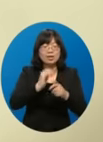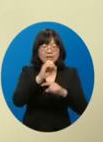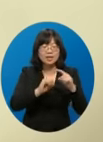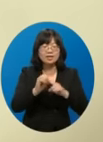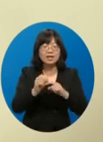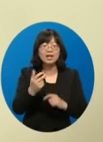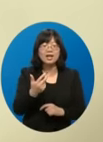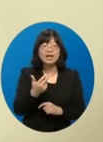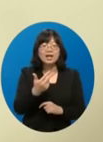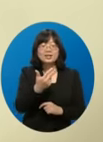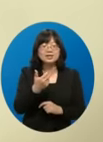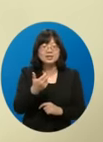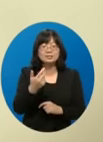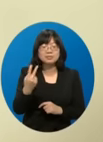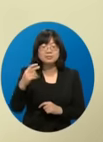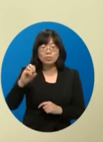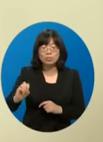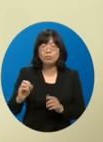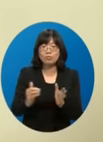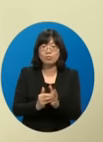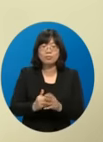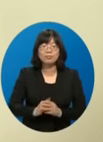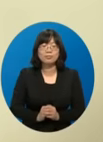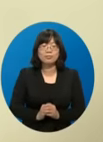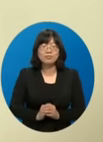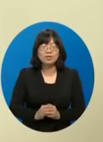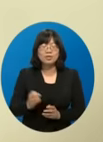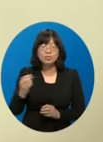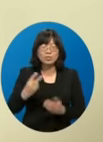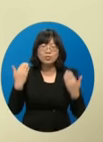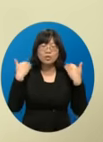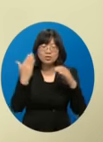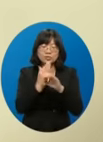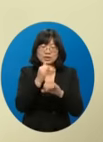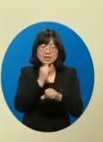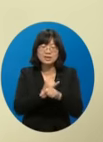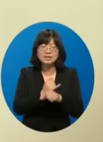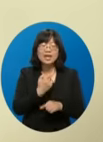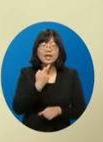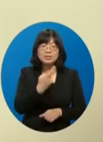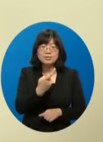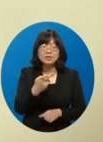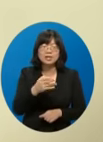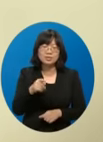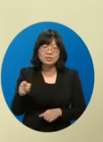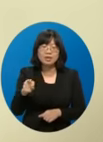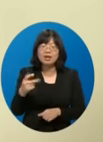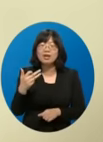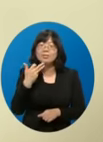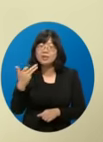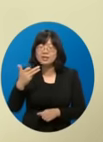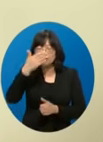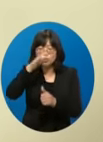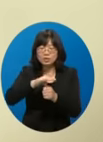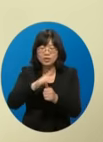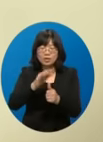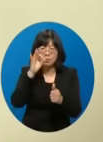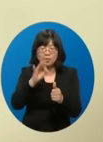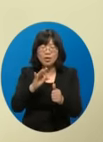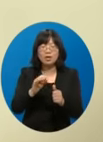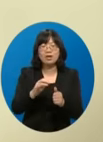거치는 것으로 나타났습니다 특히 한창 성장기에 있는 12세에서 18세 사이의 청소년들의 경우